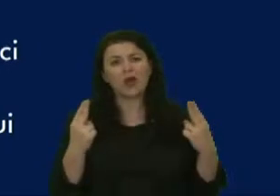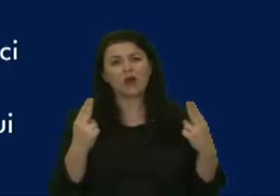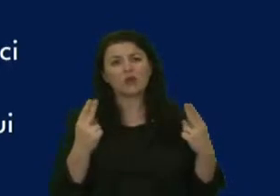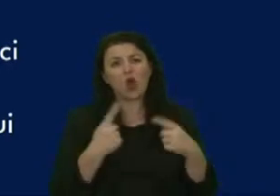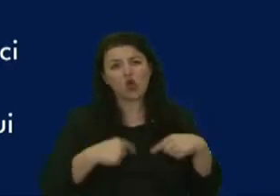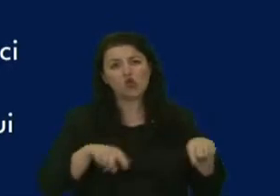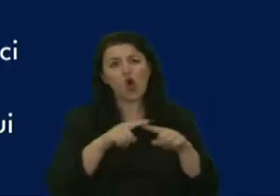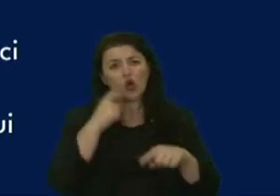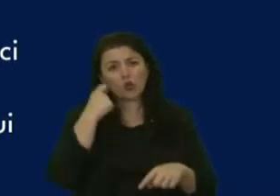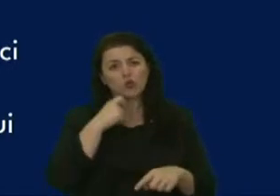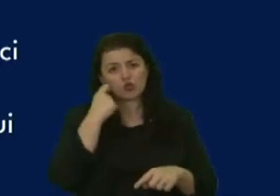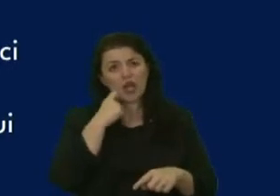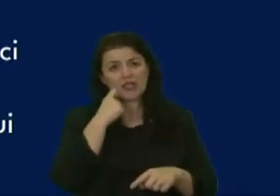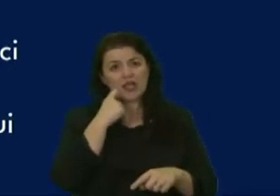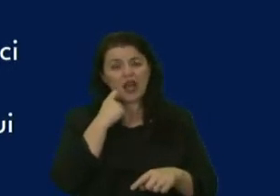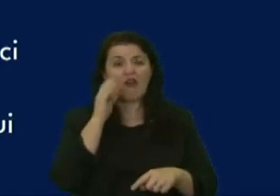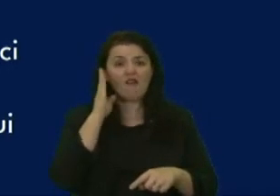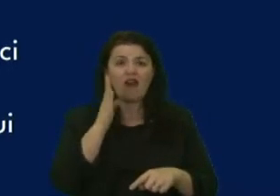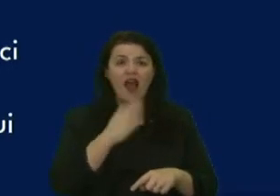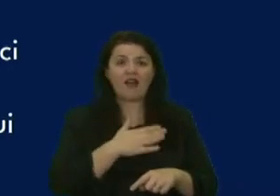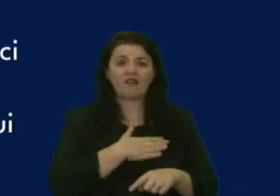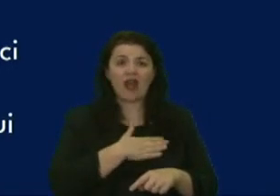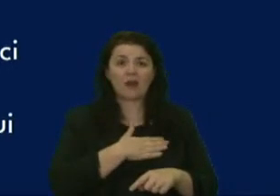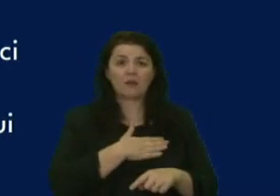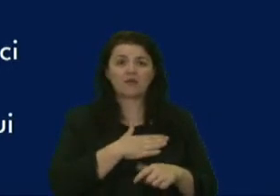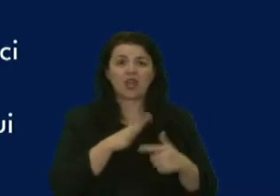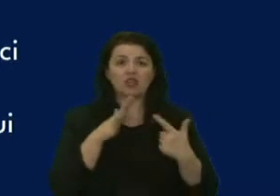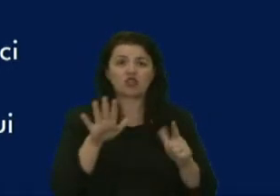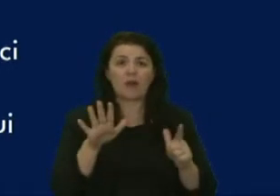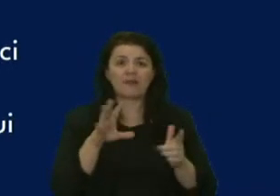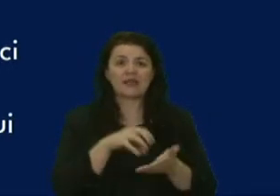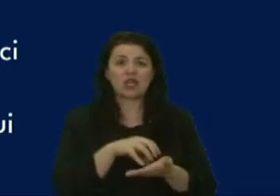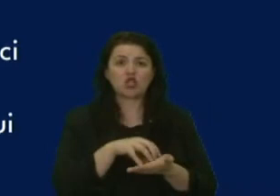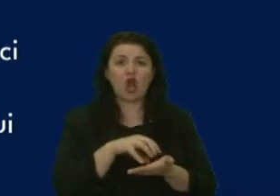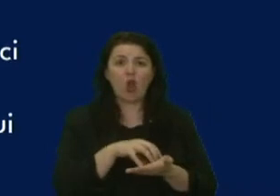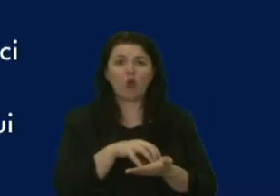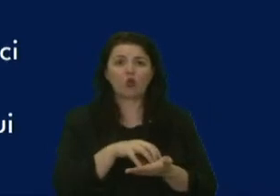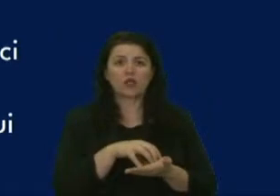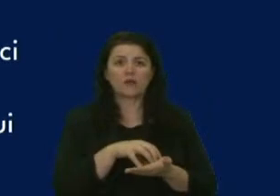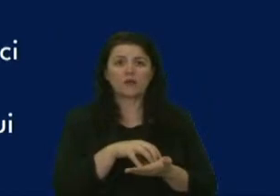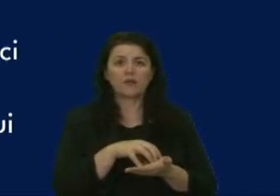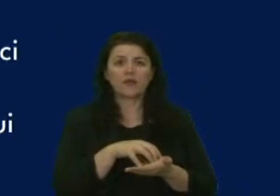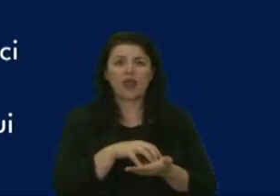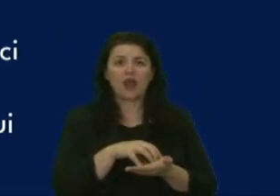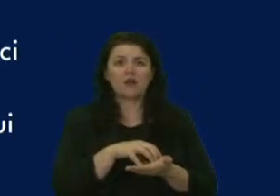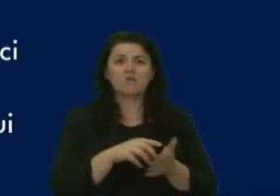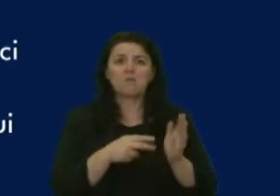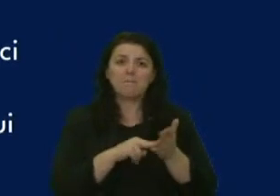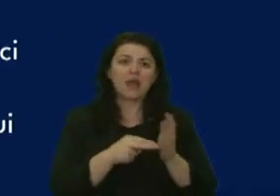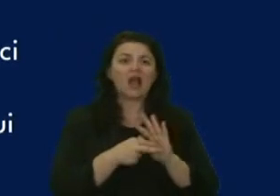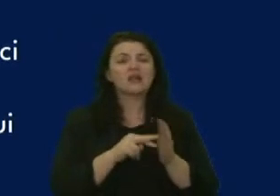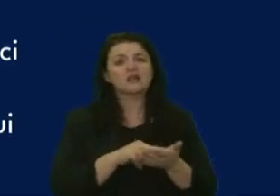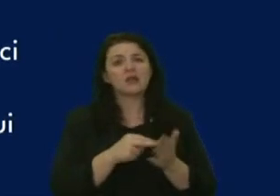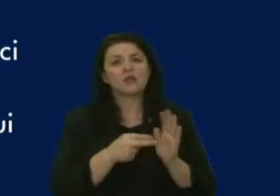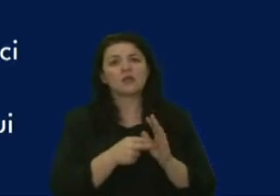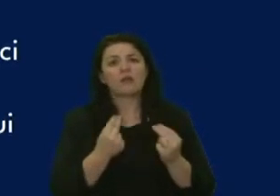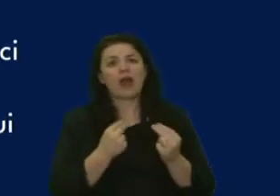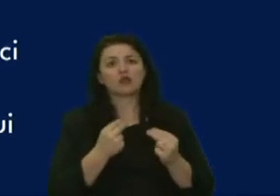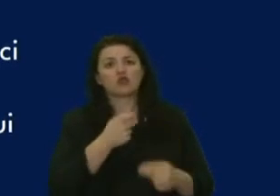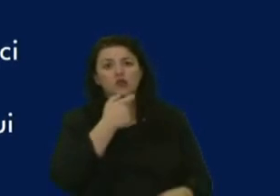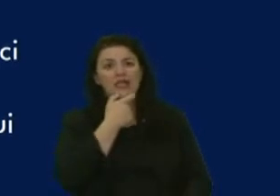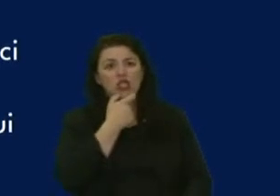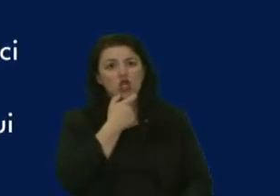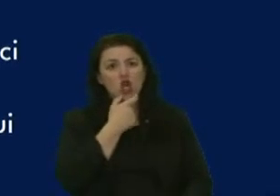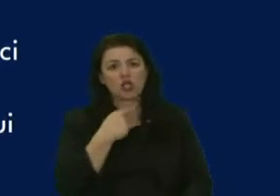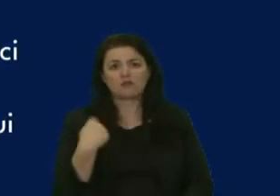noi toți clujenii și care va avea cel puțin 70 de locuri pe care le vom pregăti pentru seniorii